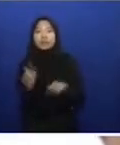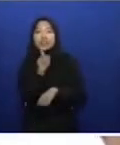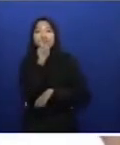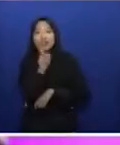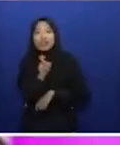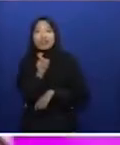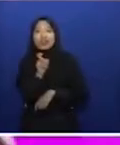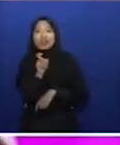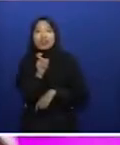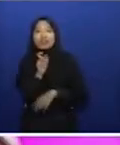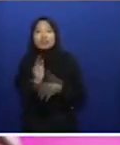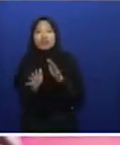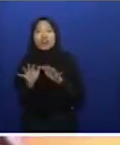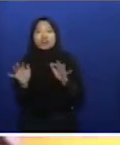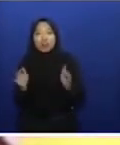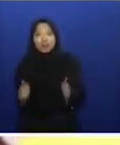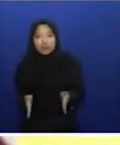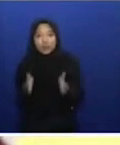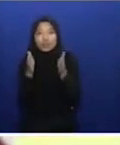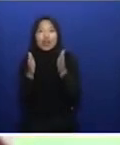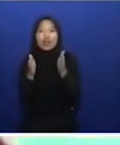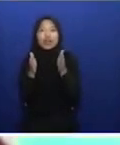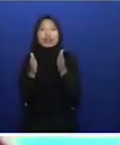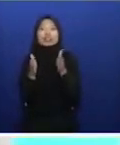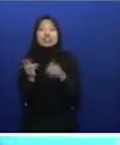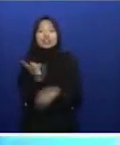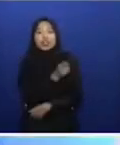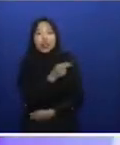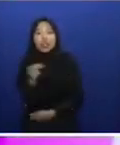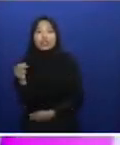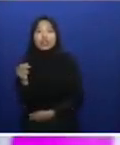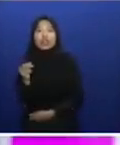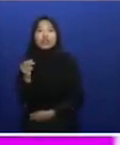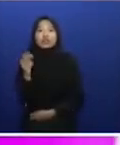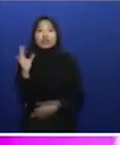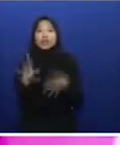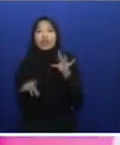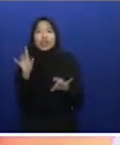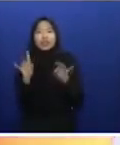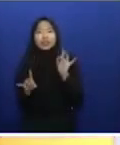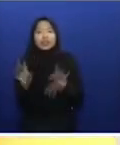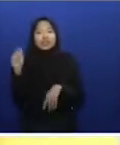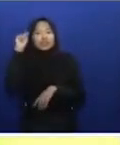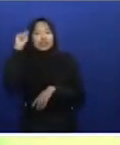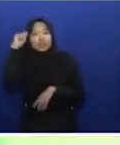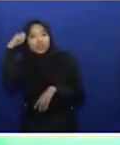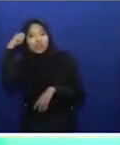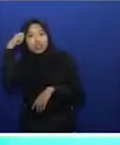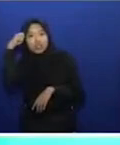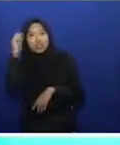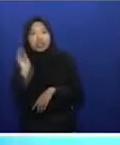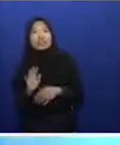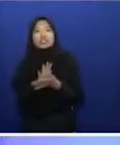negeri, itu manajemen. Kita kadang-kadang susah membedakan mana